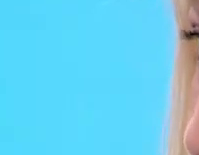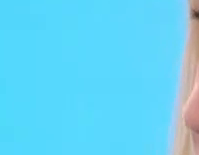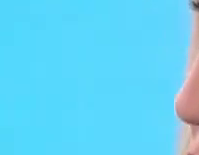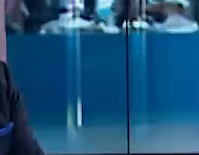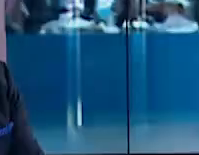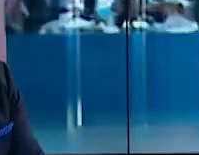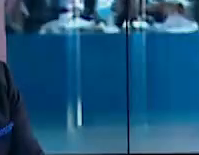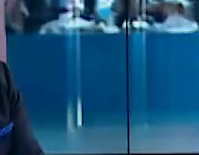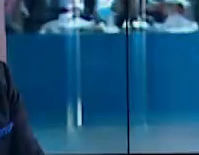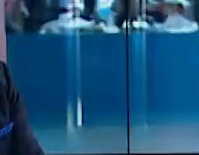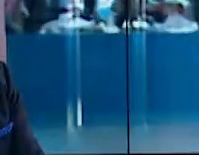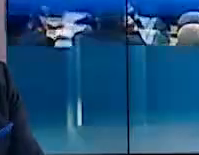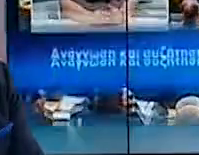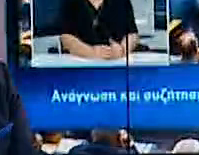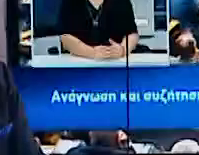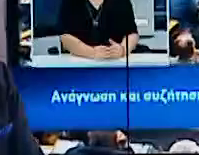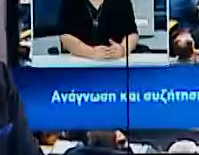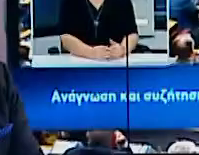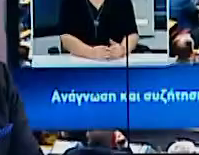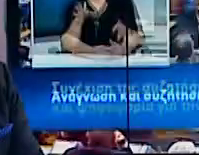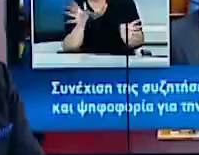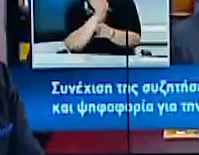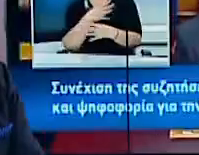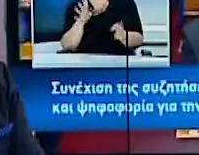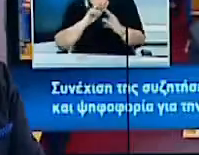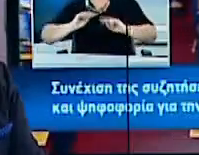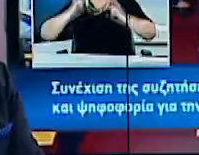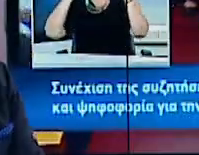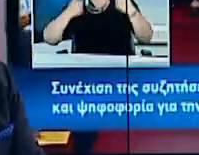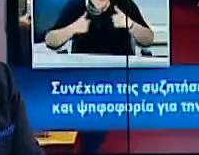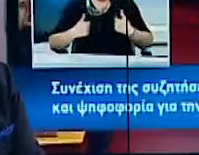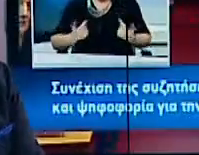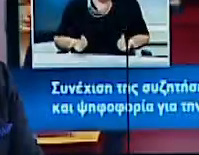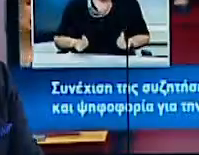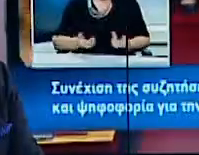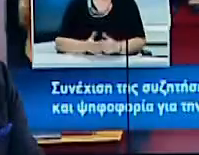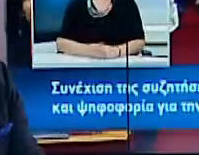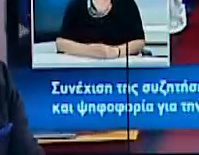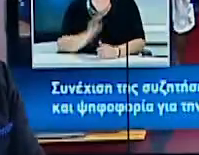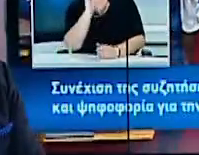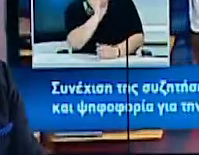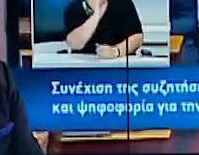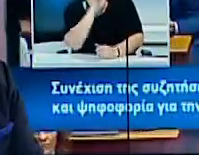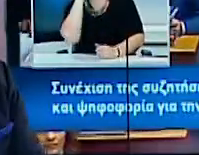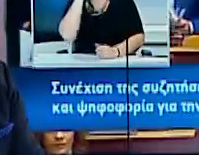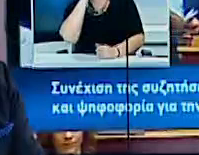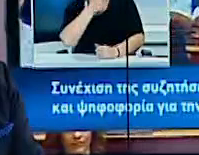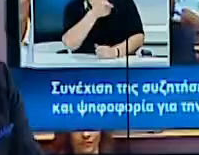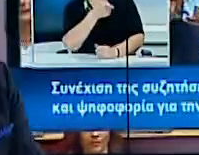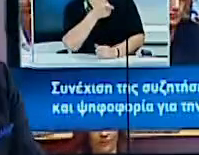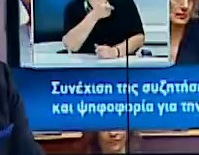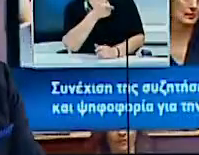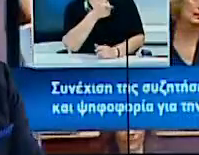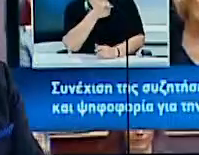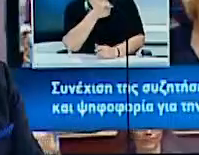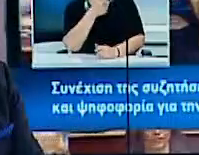Πρεσπών, την οποία βλέπω μια χαρά, όλοι την υπηρετούμε σήμερα. Το τρίτο ήταν να ηγηθεί της κεντροαριστεράς.